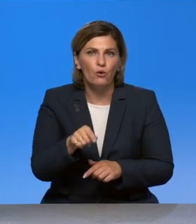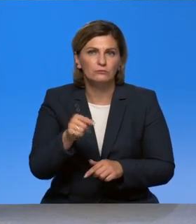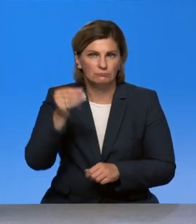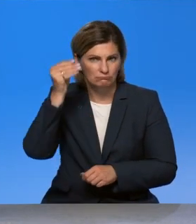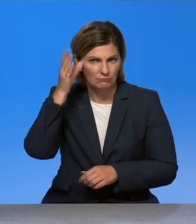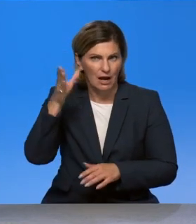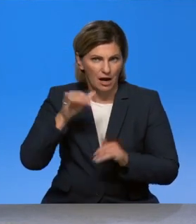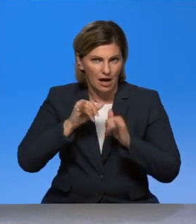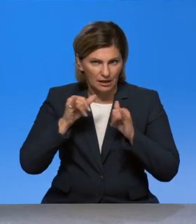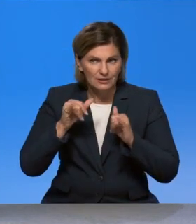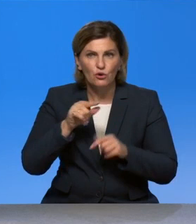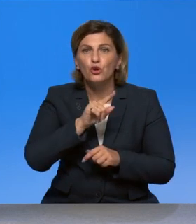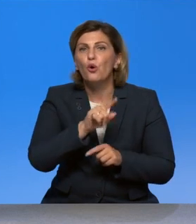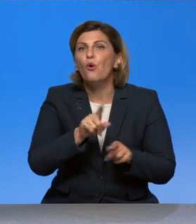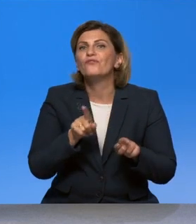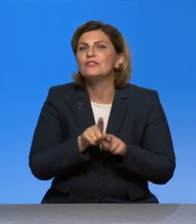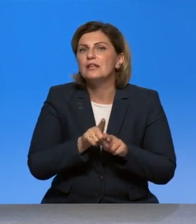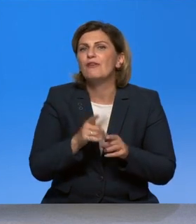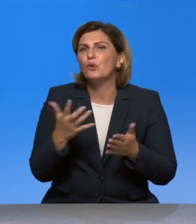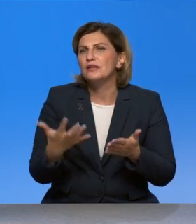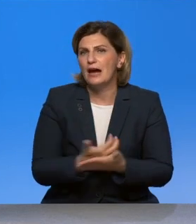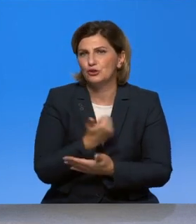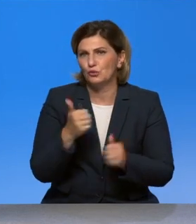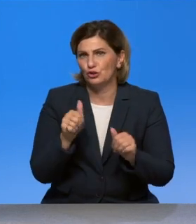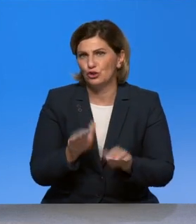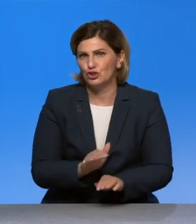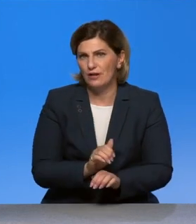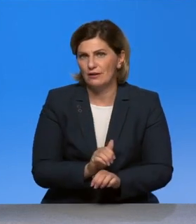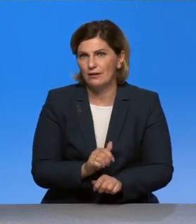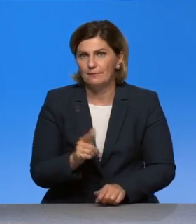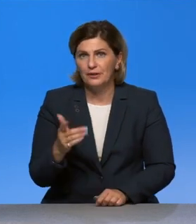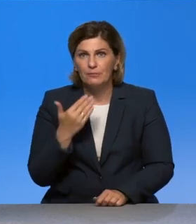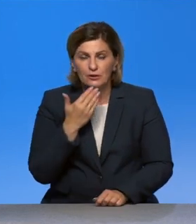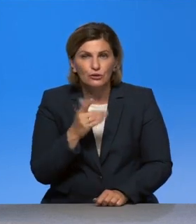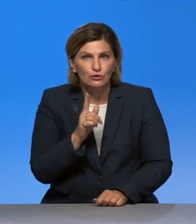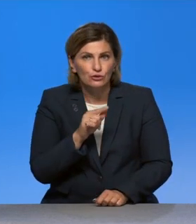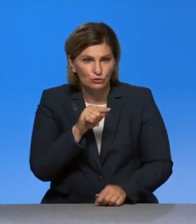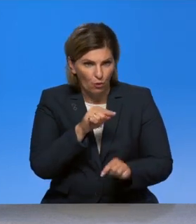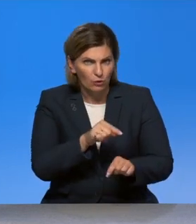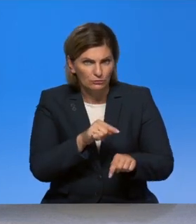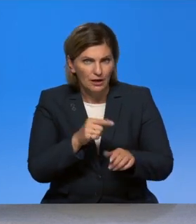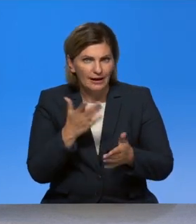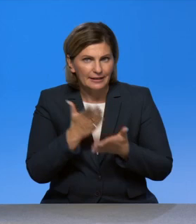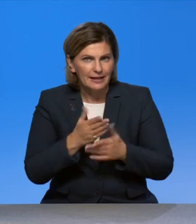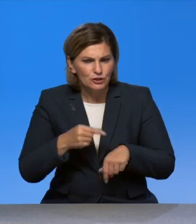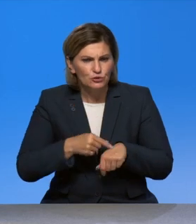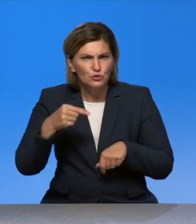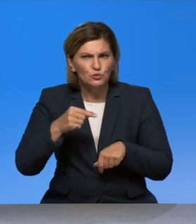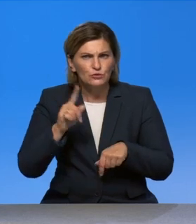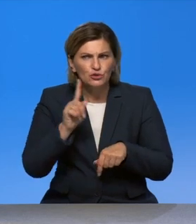придет решение. Если у человека есть определенная, что называется, эмпатия, да, он все равно чувствует